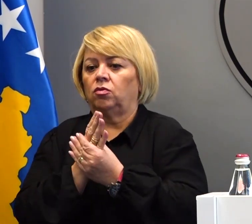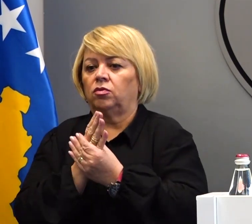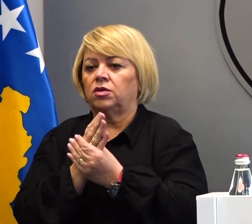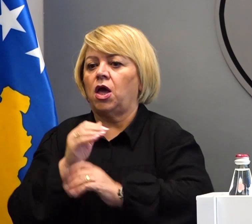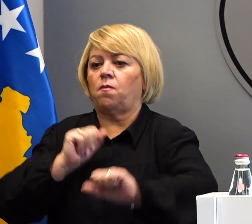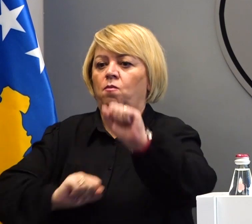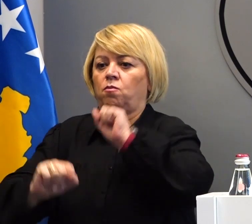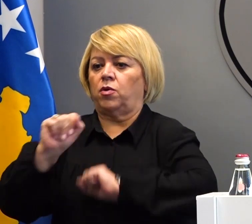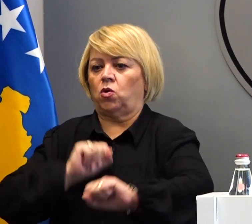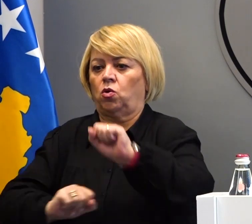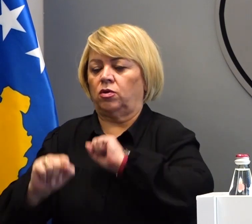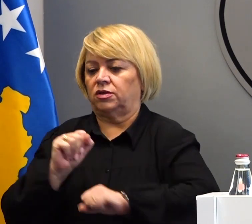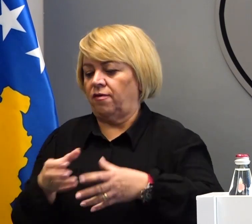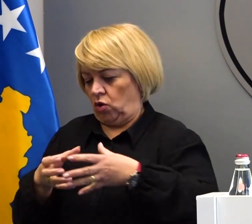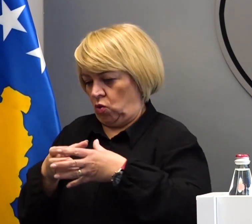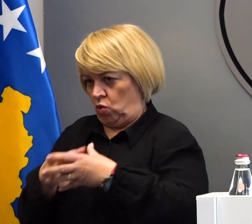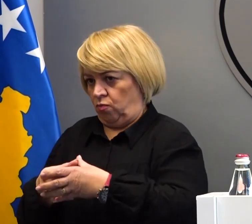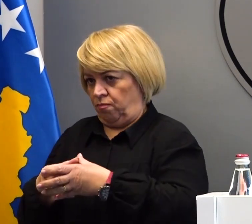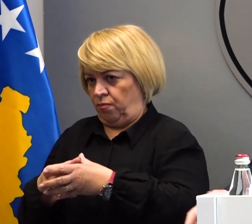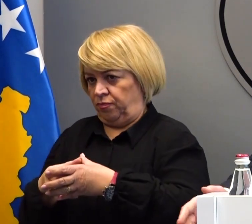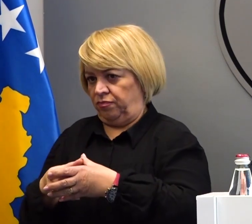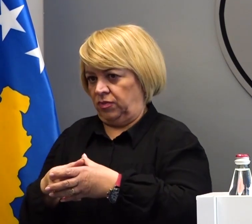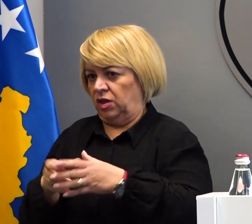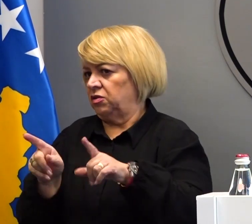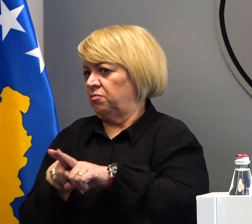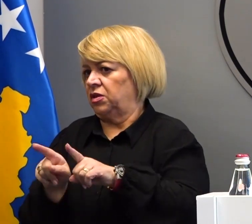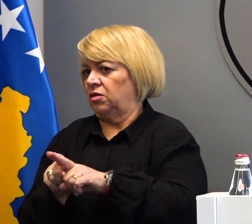për mbrojtjen e pakicave si pas këshillit Evropës.